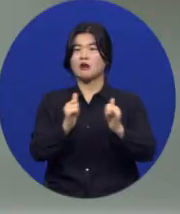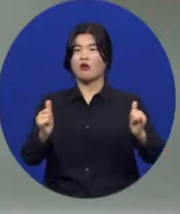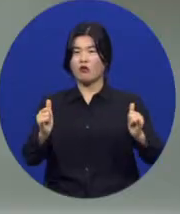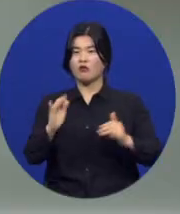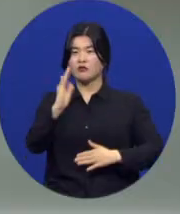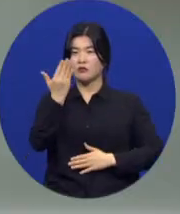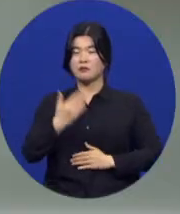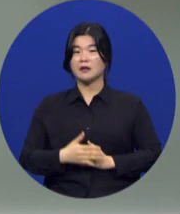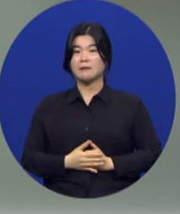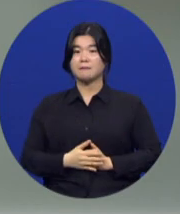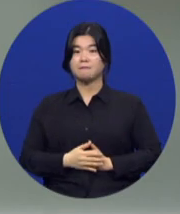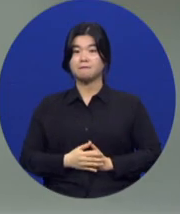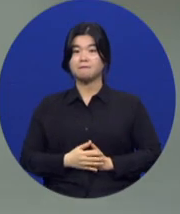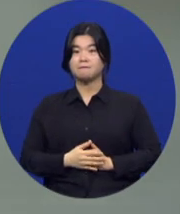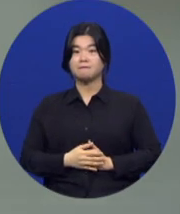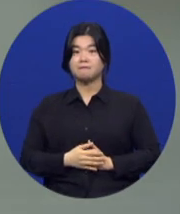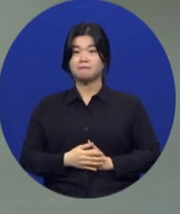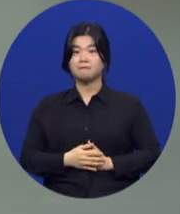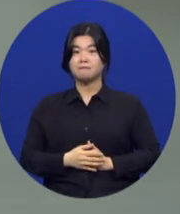기록했습니다